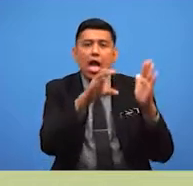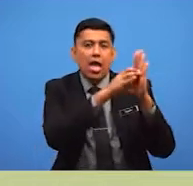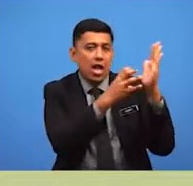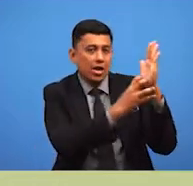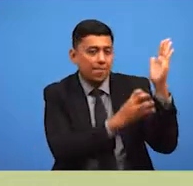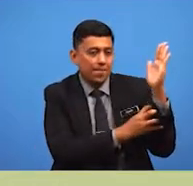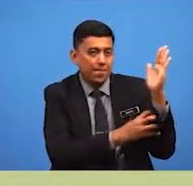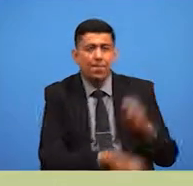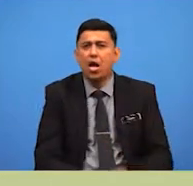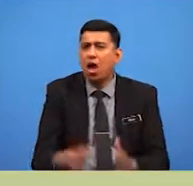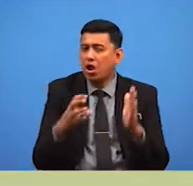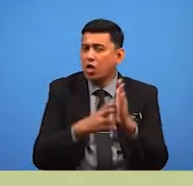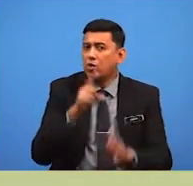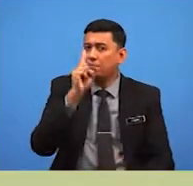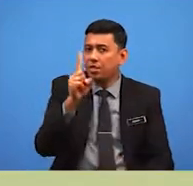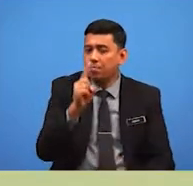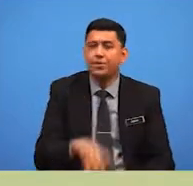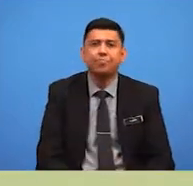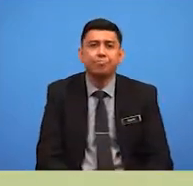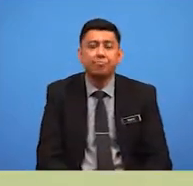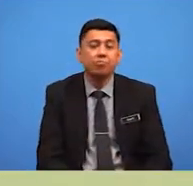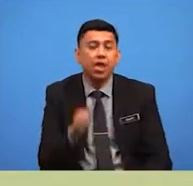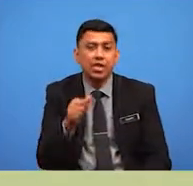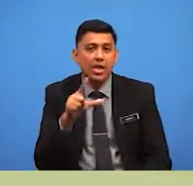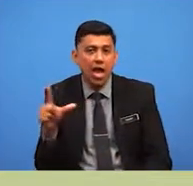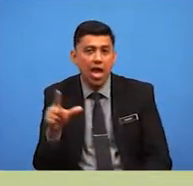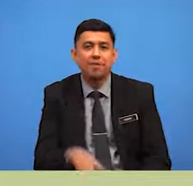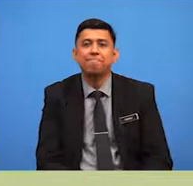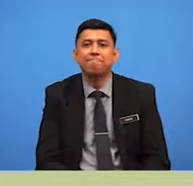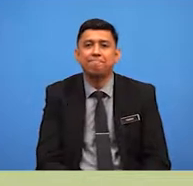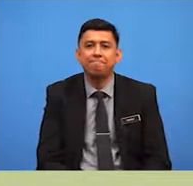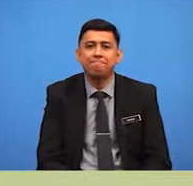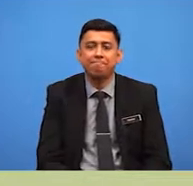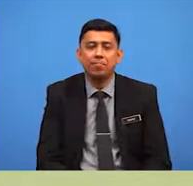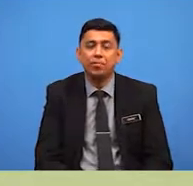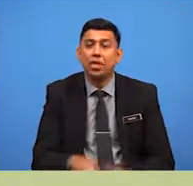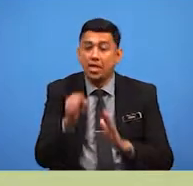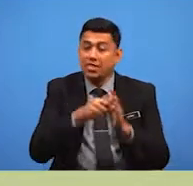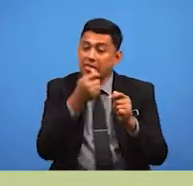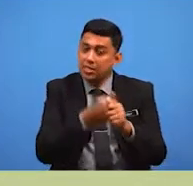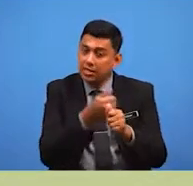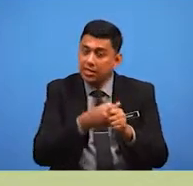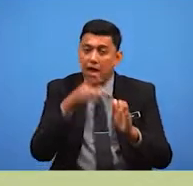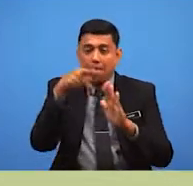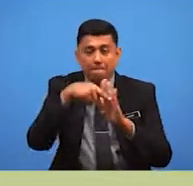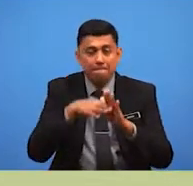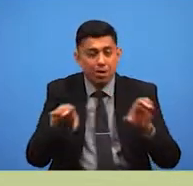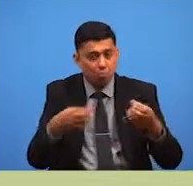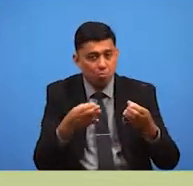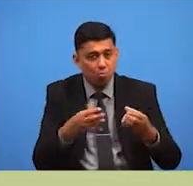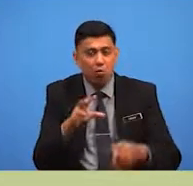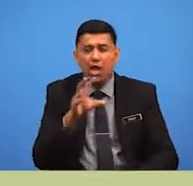Maksud rangkap yang pertama ialah setiap perbuatan dan tindakan